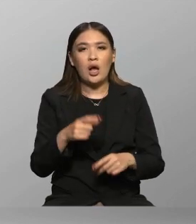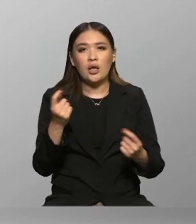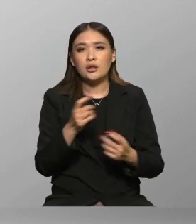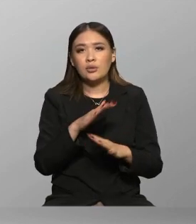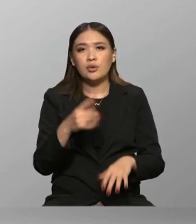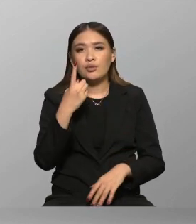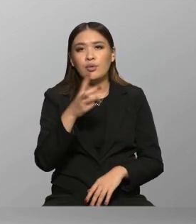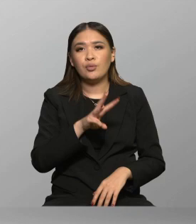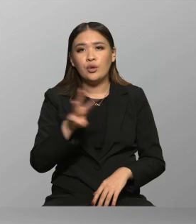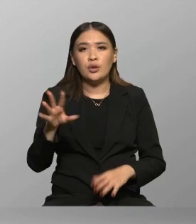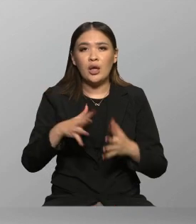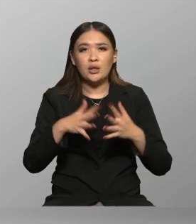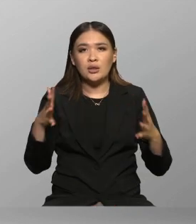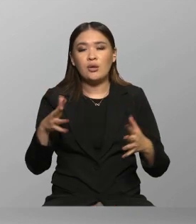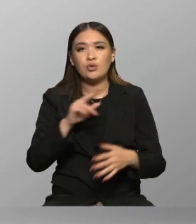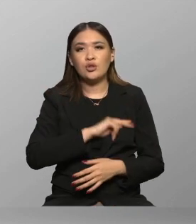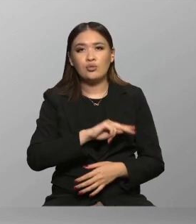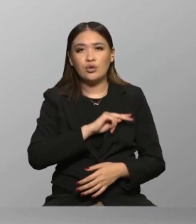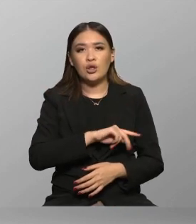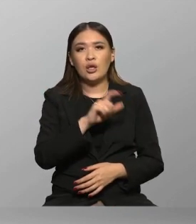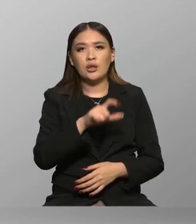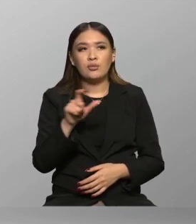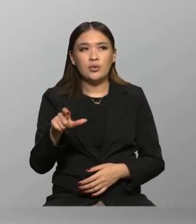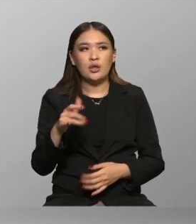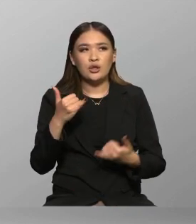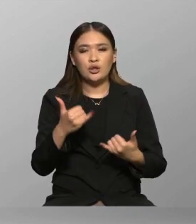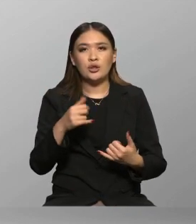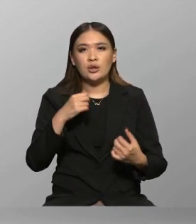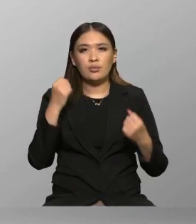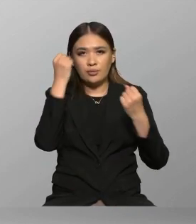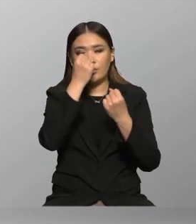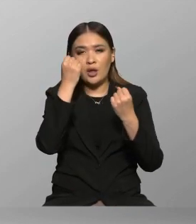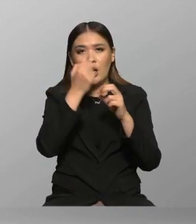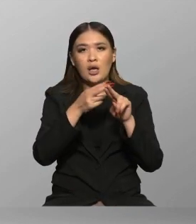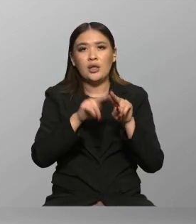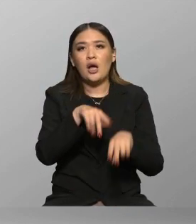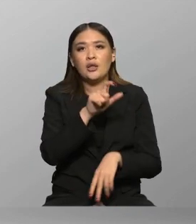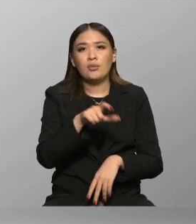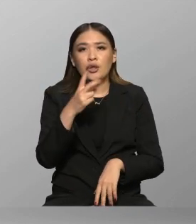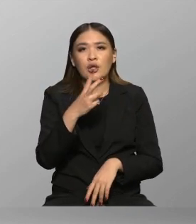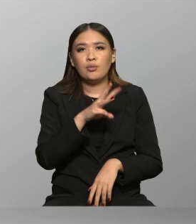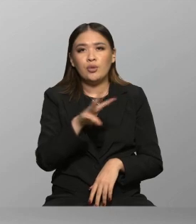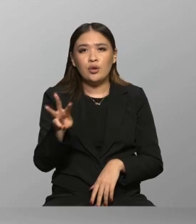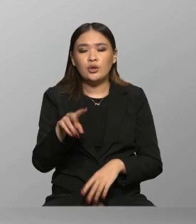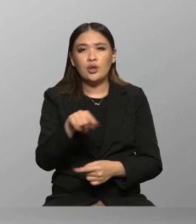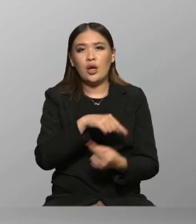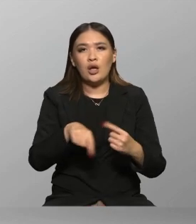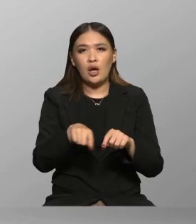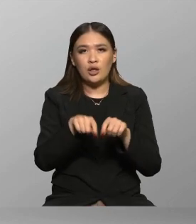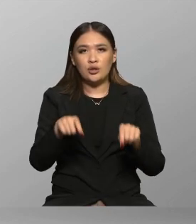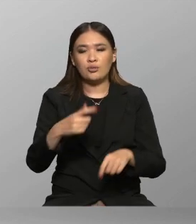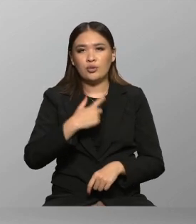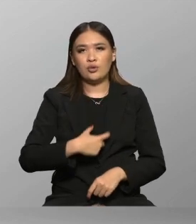1 миллионнан астам жұмысшы осы бағытта тер төгіп жүр. Айта кетсек, еңбек адамдарының 2 миллионы кәсіп ашып, өзін өзі